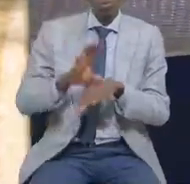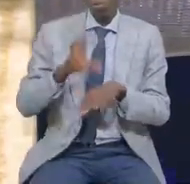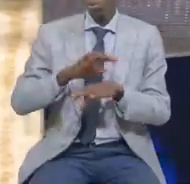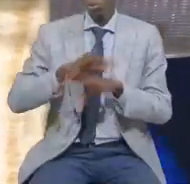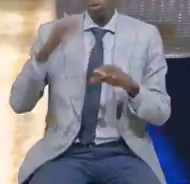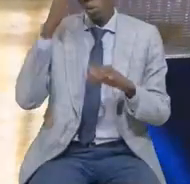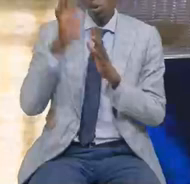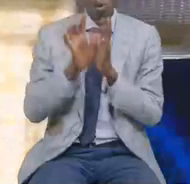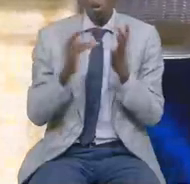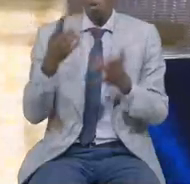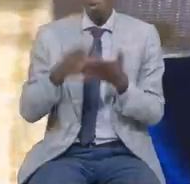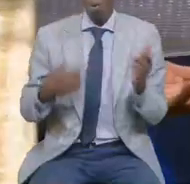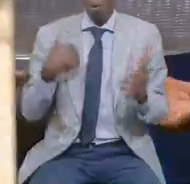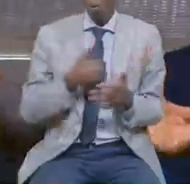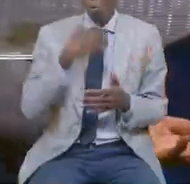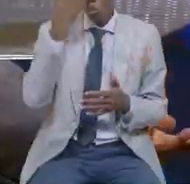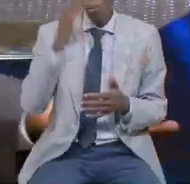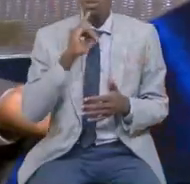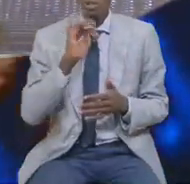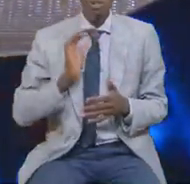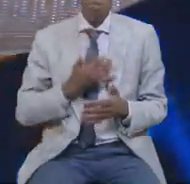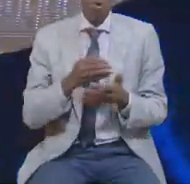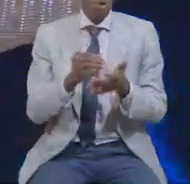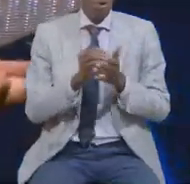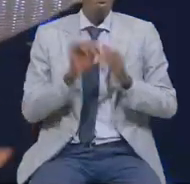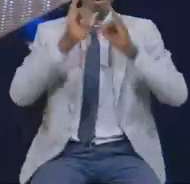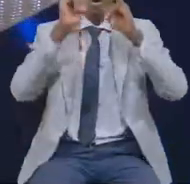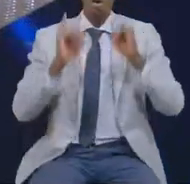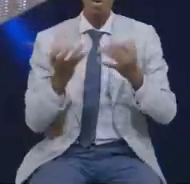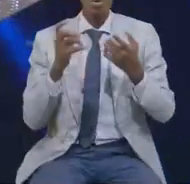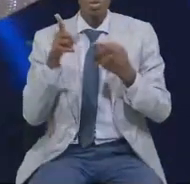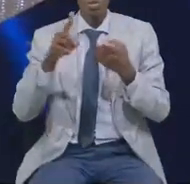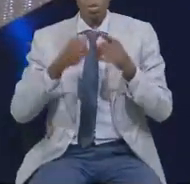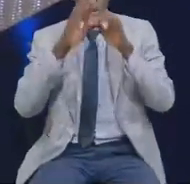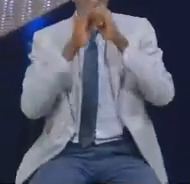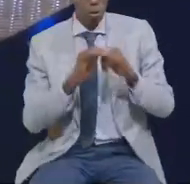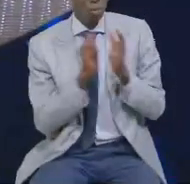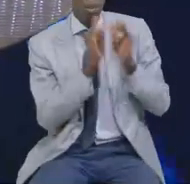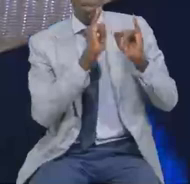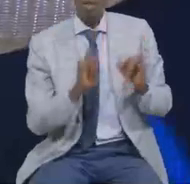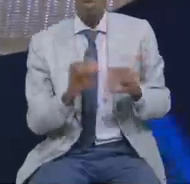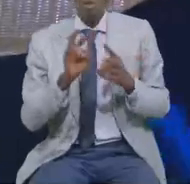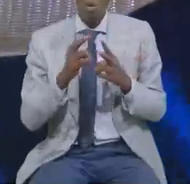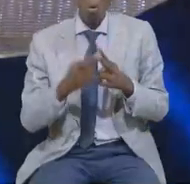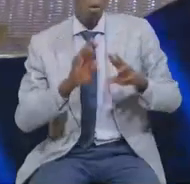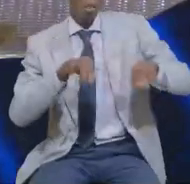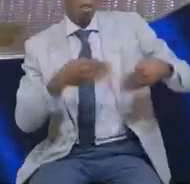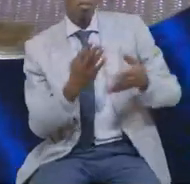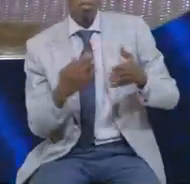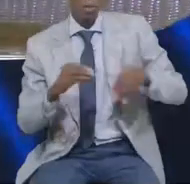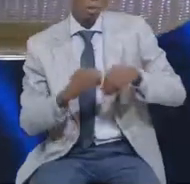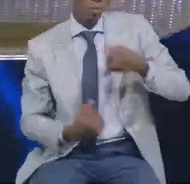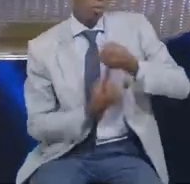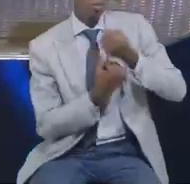ne connaît pas la Bible. Ce que nous connaissons, c'est notre idole. Il veut que tu adores leur idole, que tu paies quelque